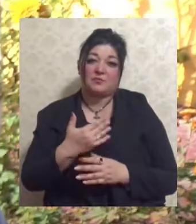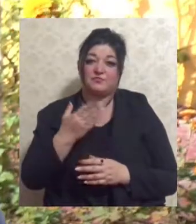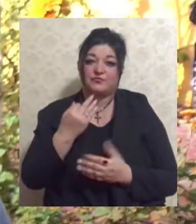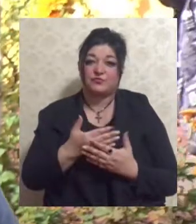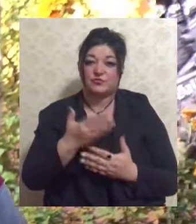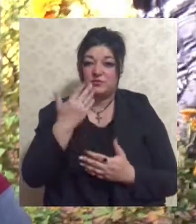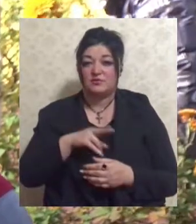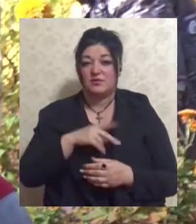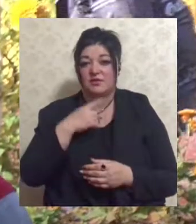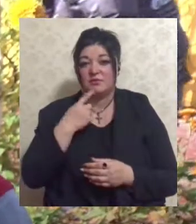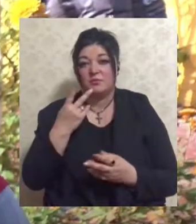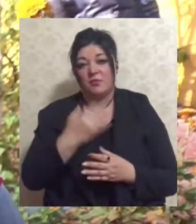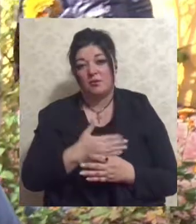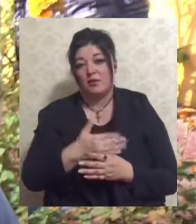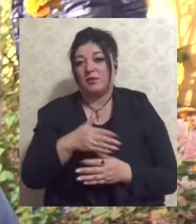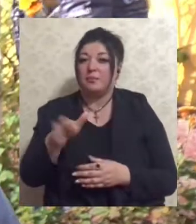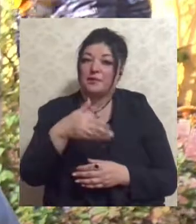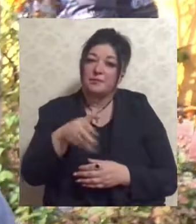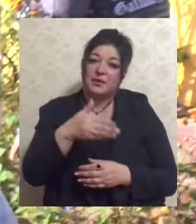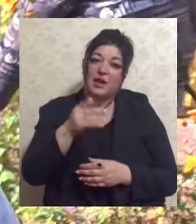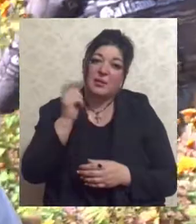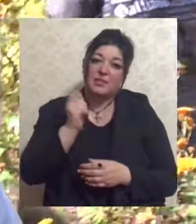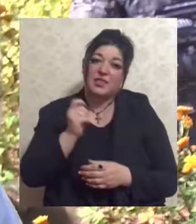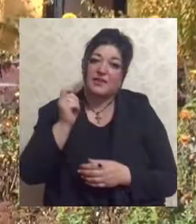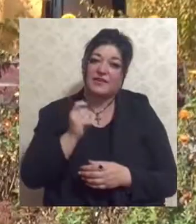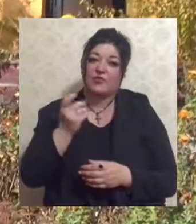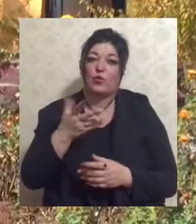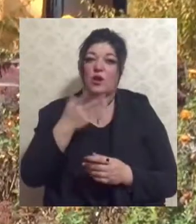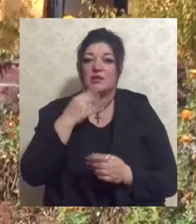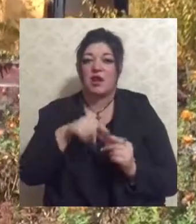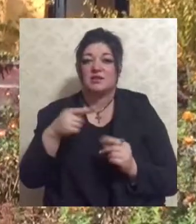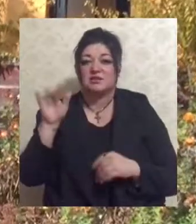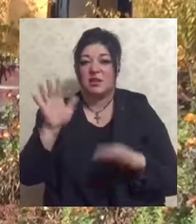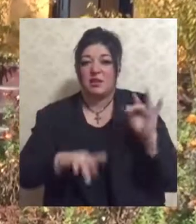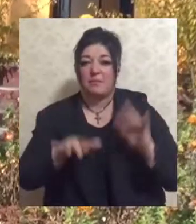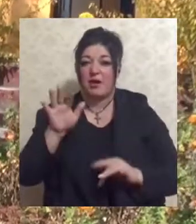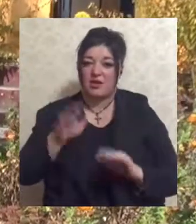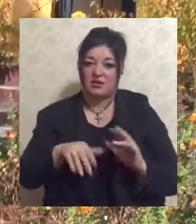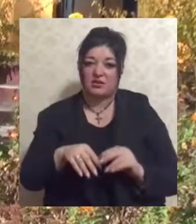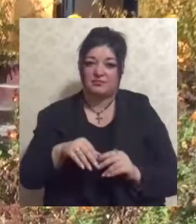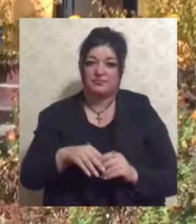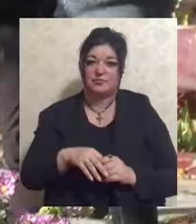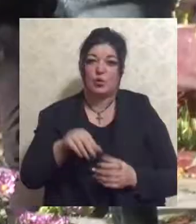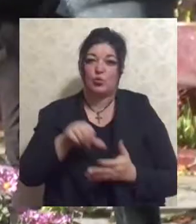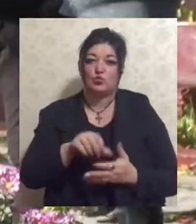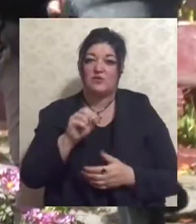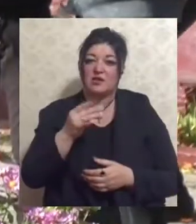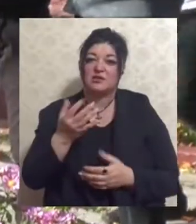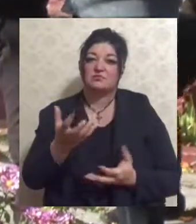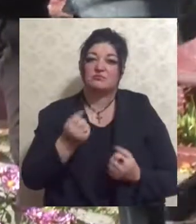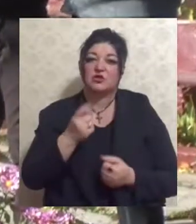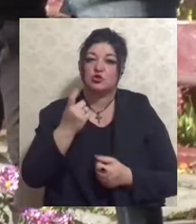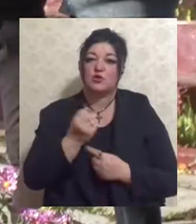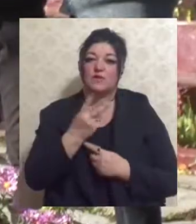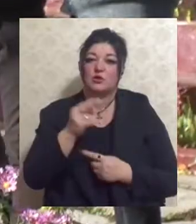директор говорить, помагаємо, підмітаємо двор, коли листя нападали. Участь в акції взяли 112 учнів